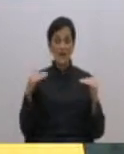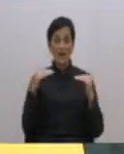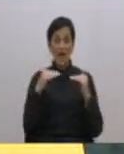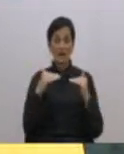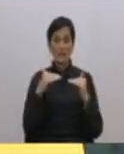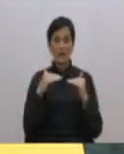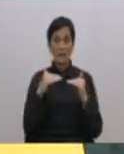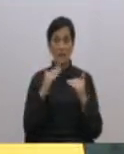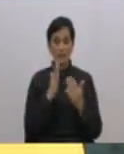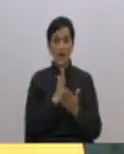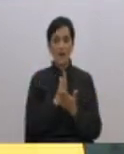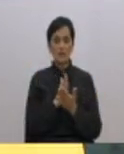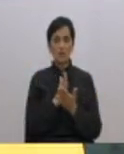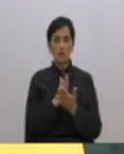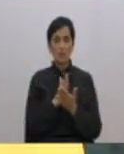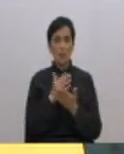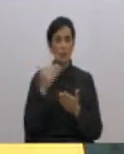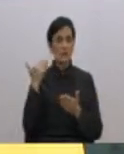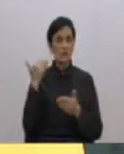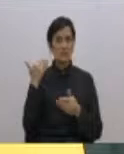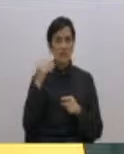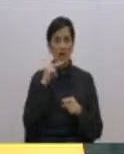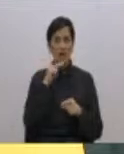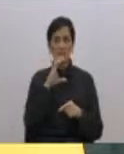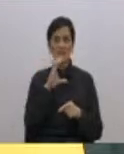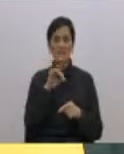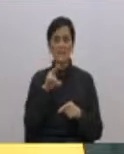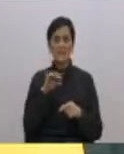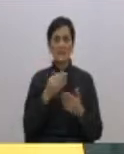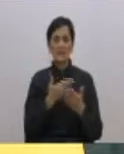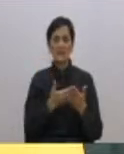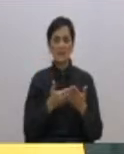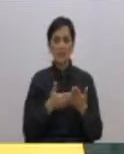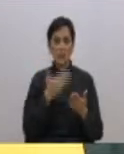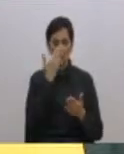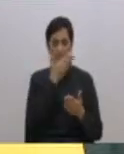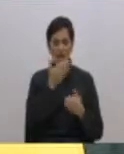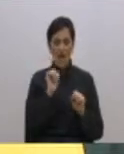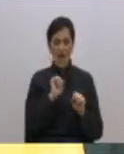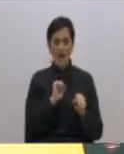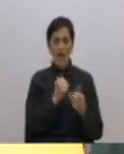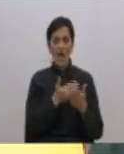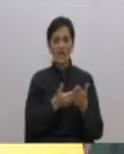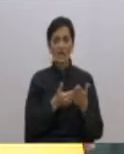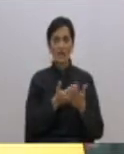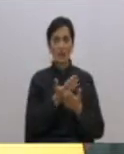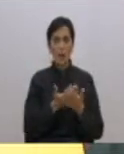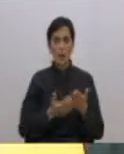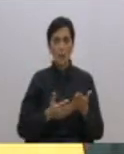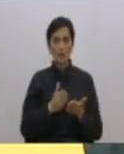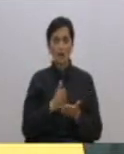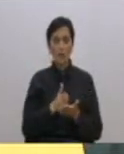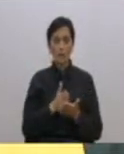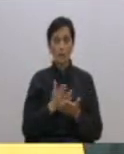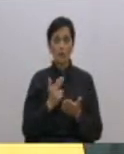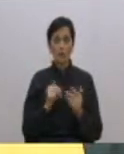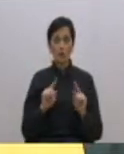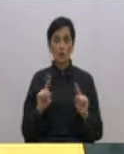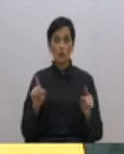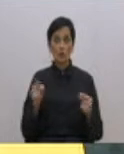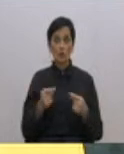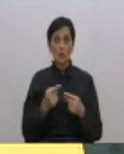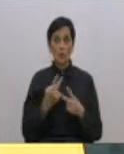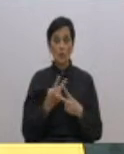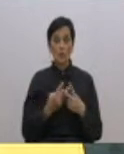დაკავშირებით არსებობს წაგანვახსენებდი კიდეც CPT-ის რეკომენდაცია, არსებობს სახალხო დამცველის რეკომენდაცია და შესაბამისად